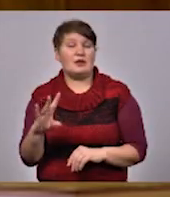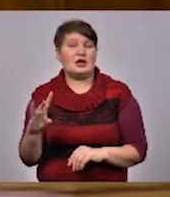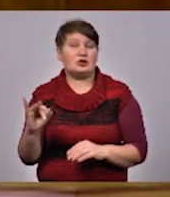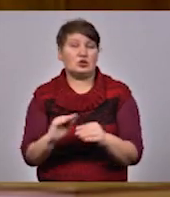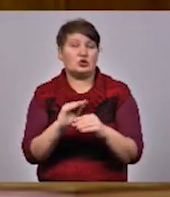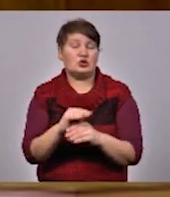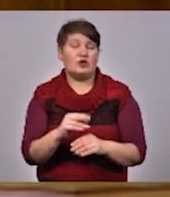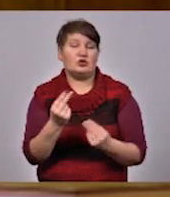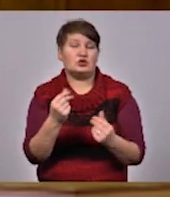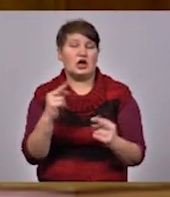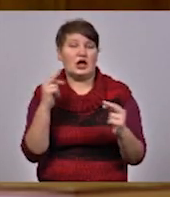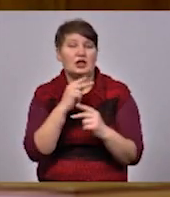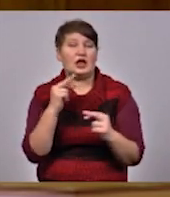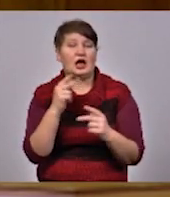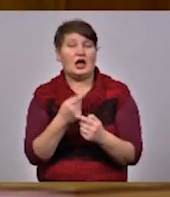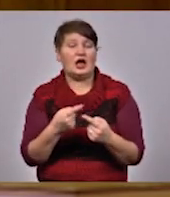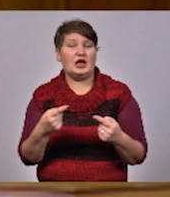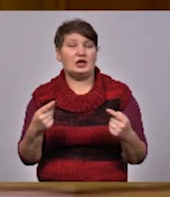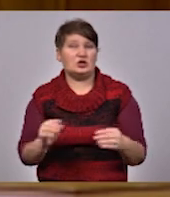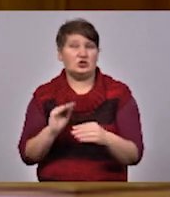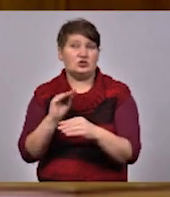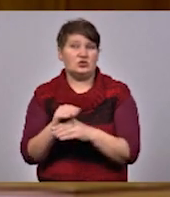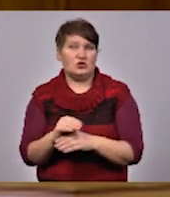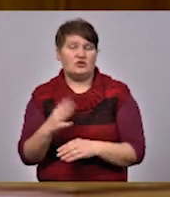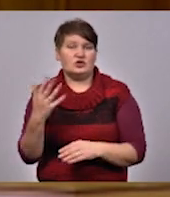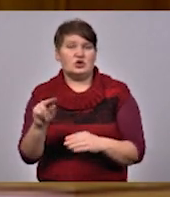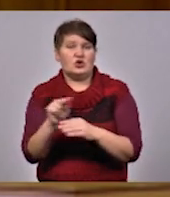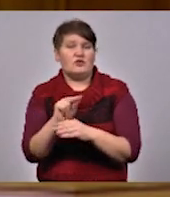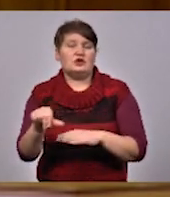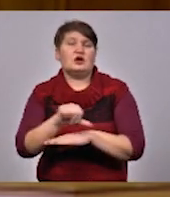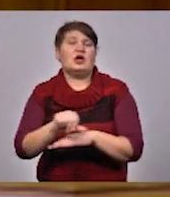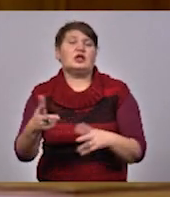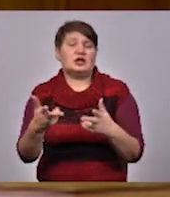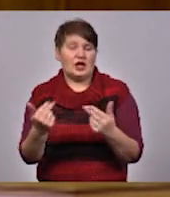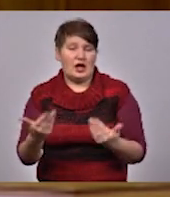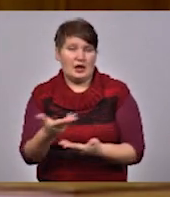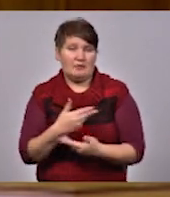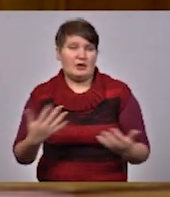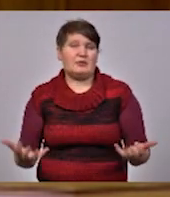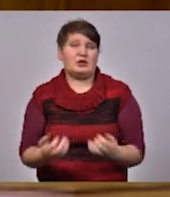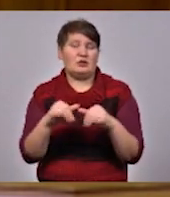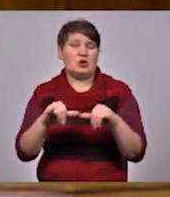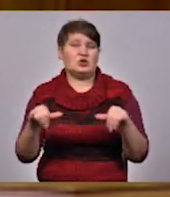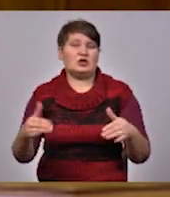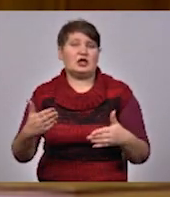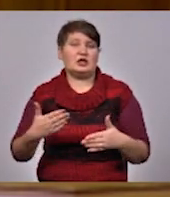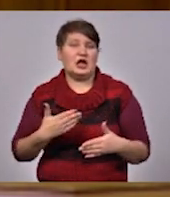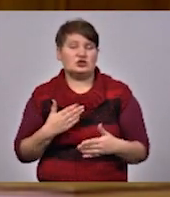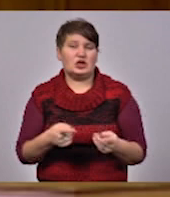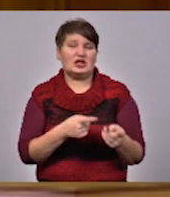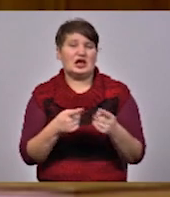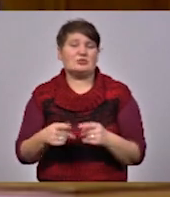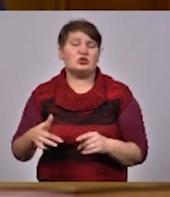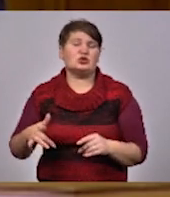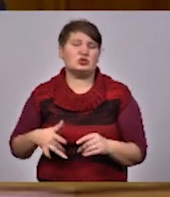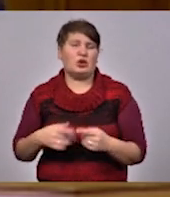ще додаткові 400 мільйонів на лікування за кордонів. Так, ми підтримуємо розвиток нашої трансплантології, лікування тут, але